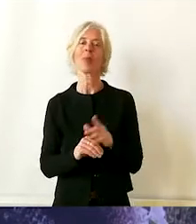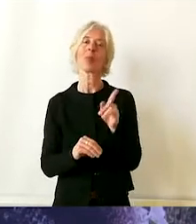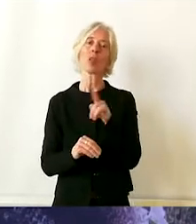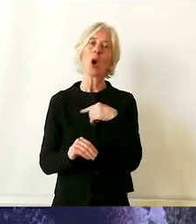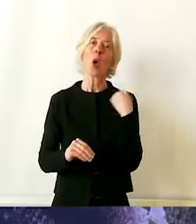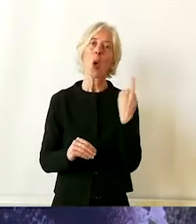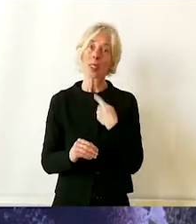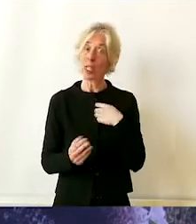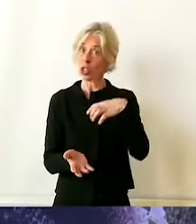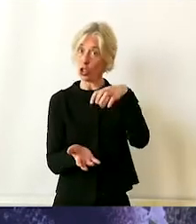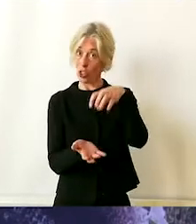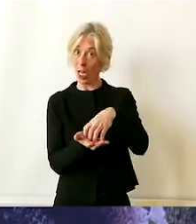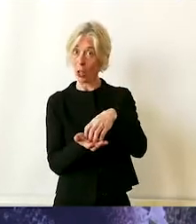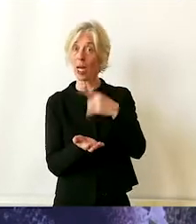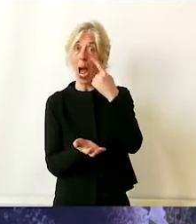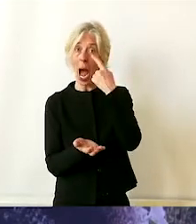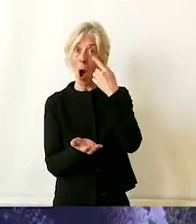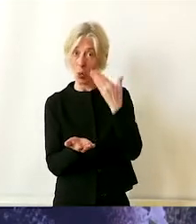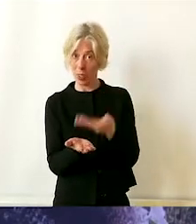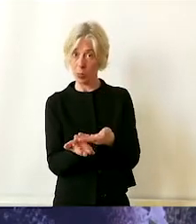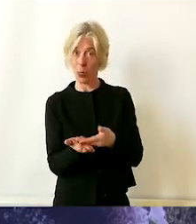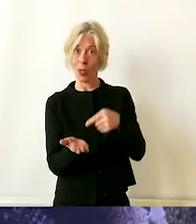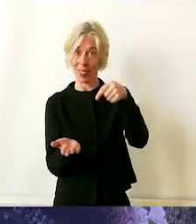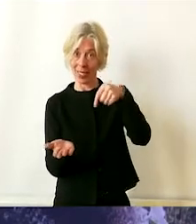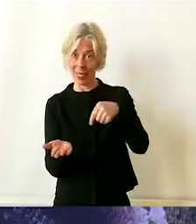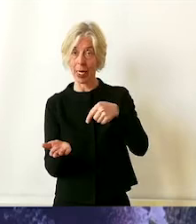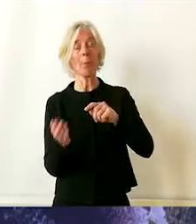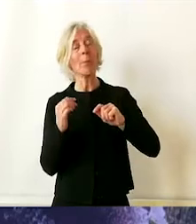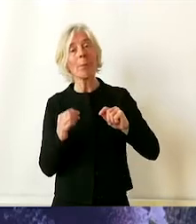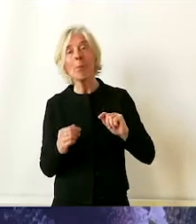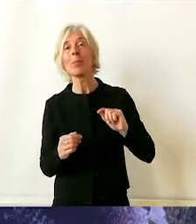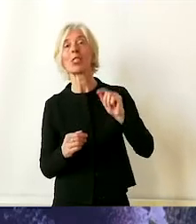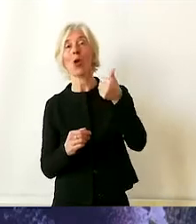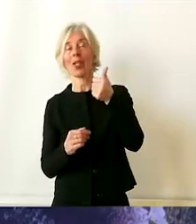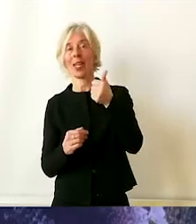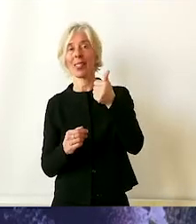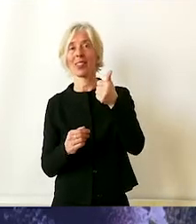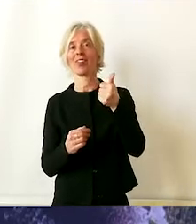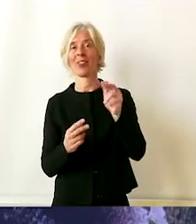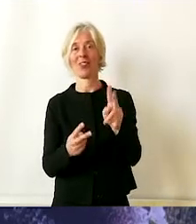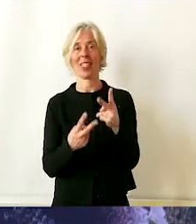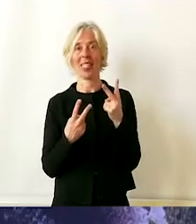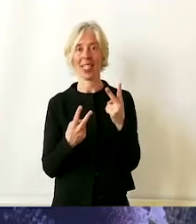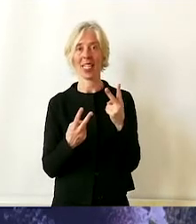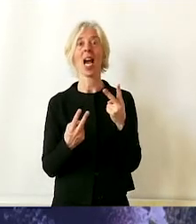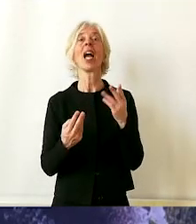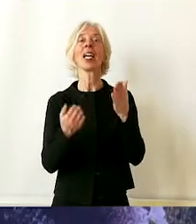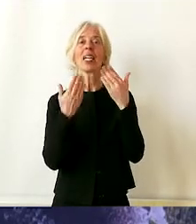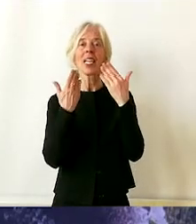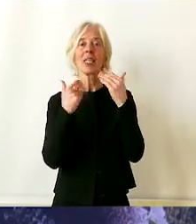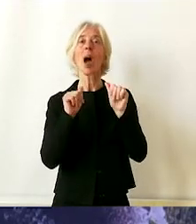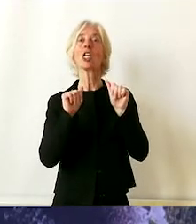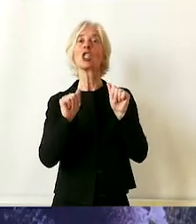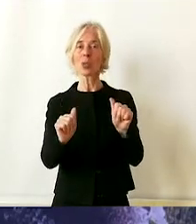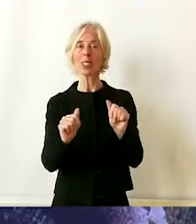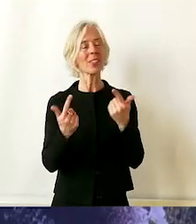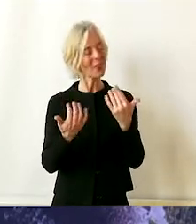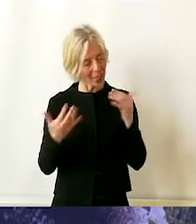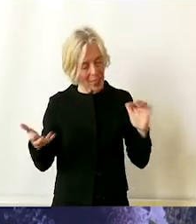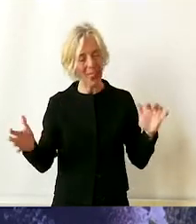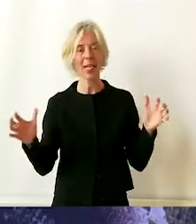Standort, Augsburg, kommt hier entsprechend eine besondere Bedeutung zu. Klimaschutz ist eine